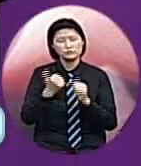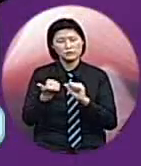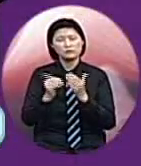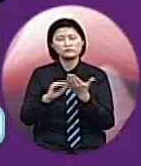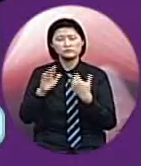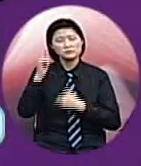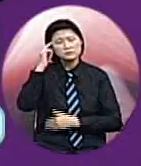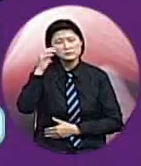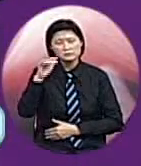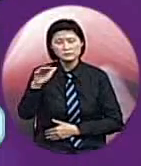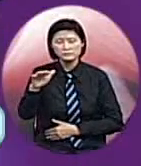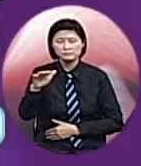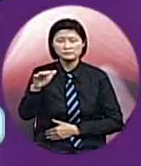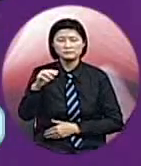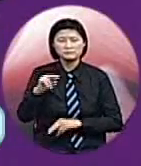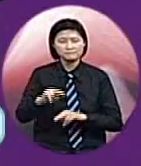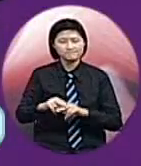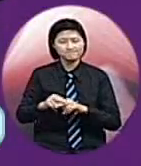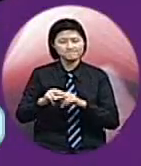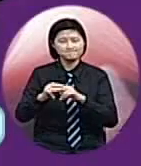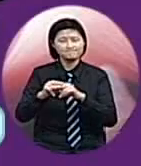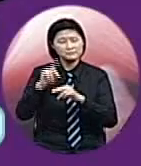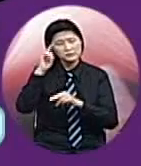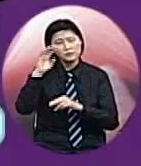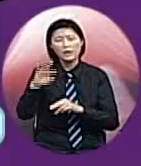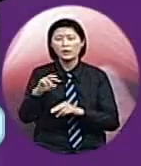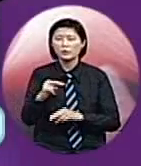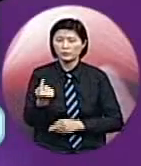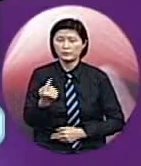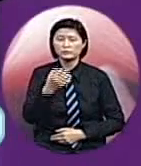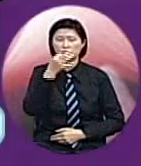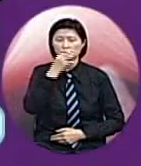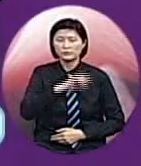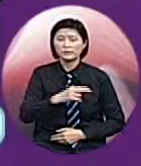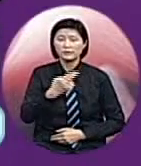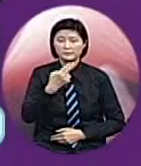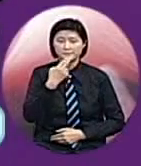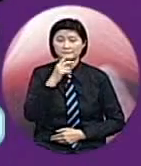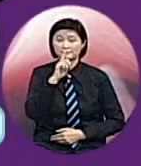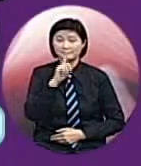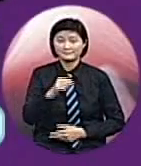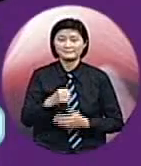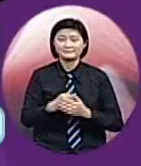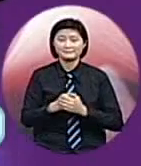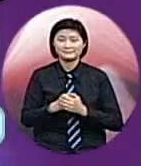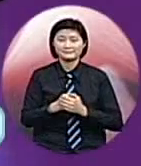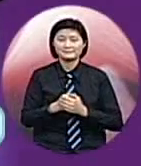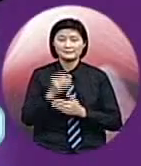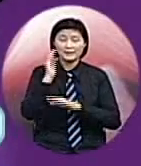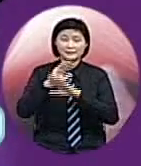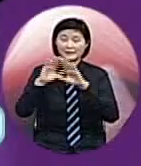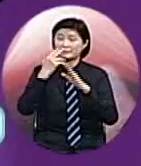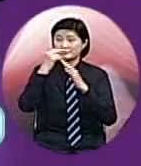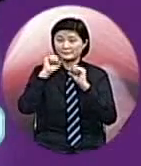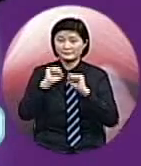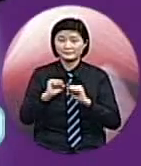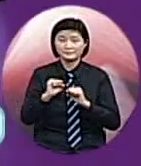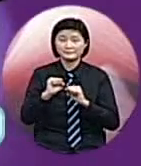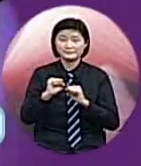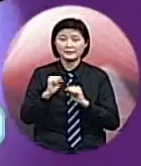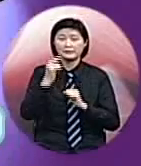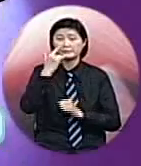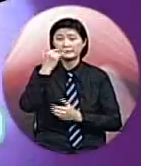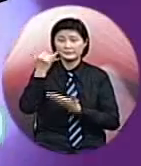뒤에 그리움만 쌓이고 또 그리워해봐야 소용이 없다는 얘기입니다. 네, 예. 우리 하늘에 계신 부모님들께